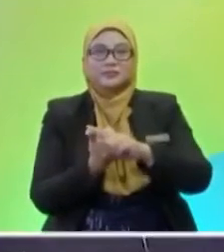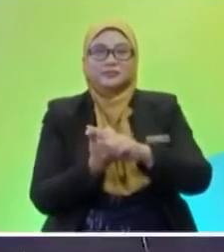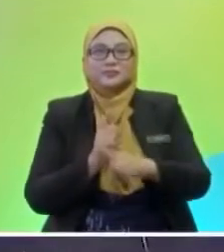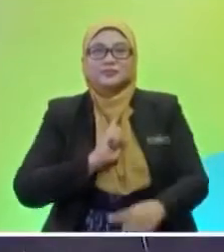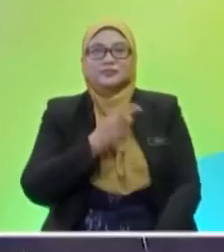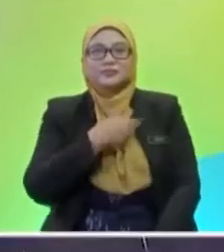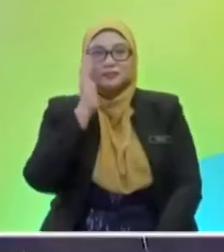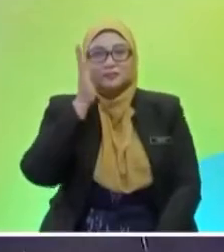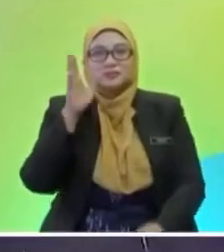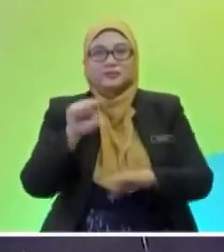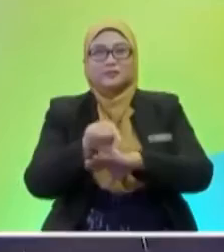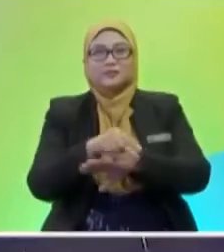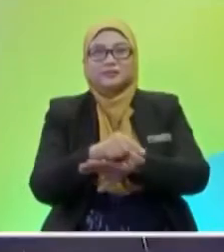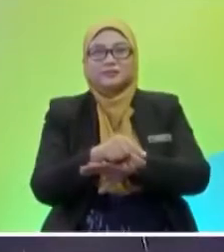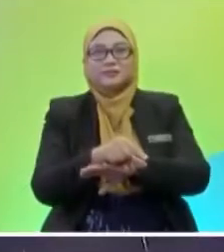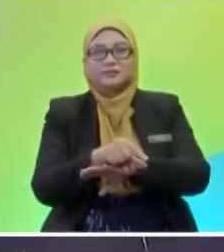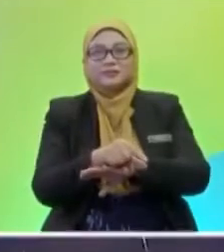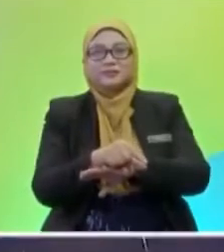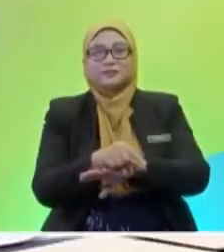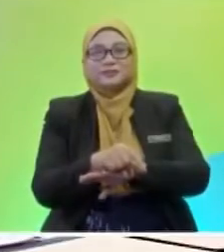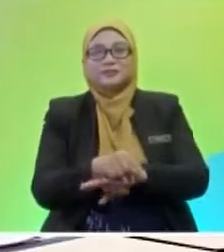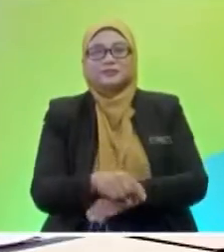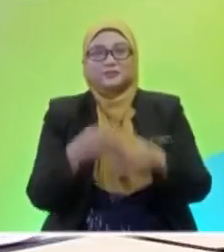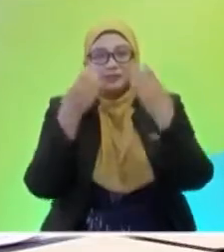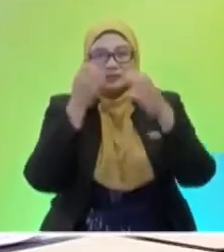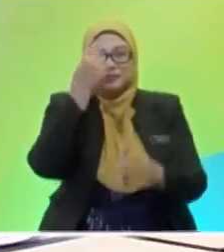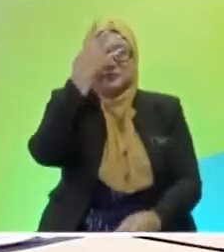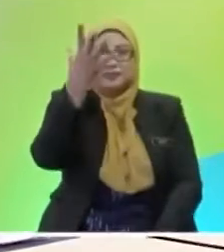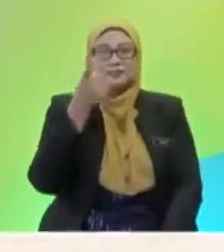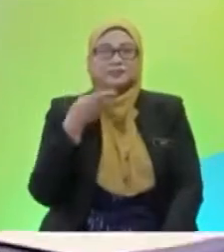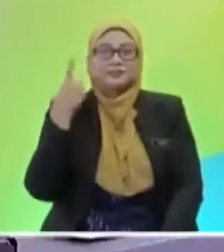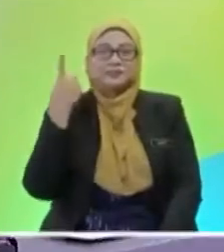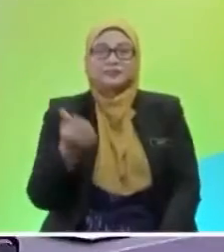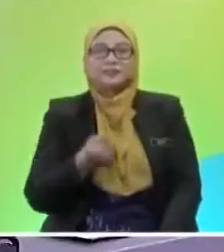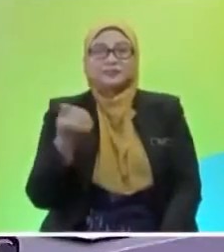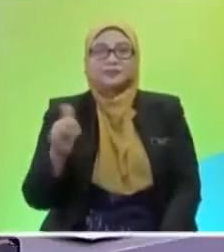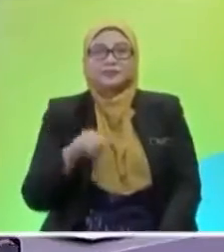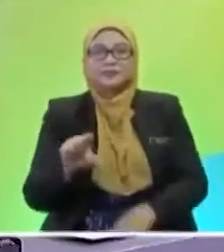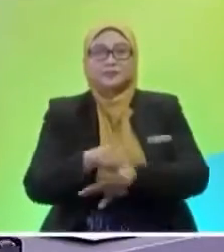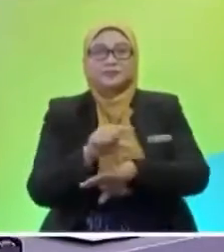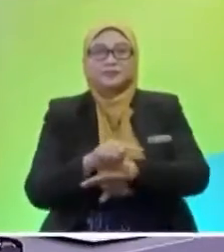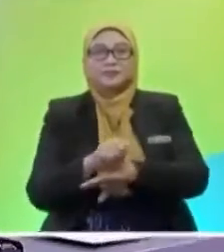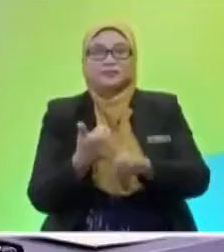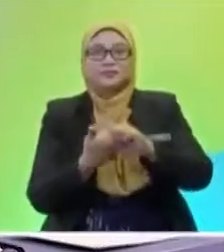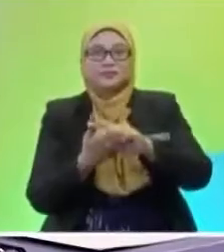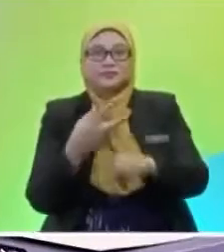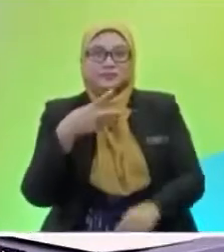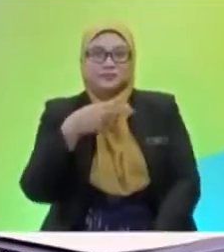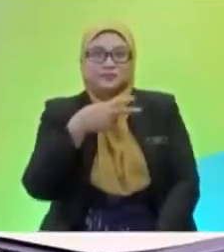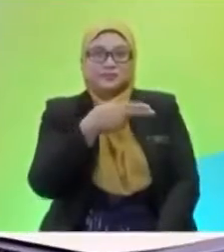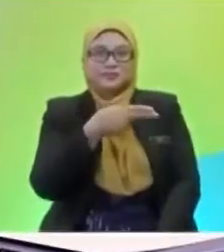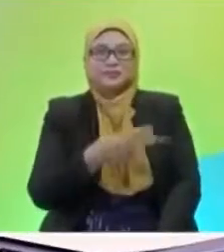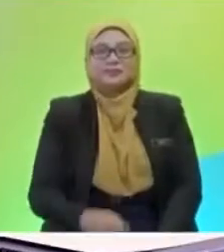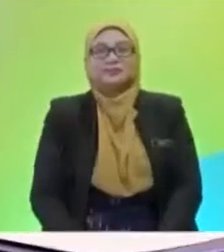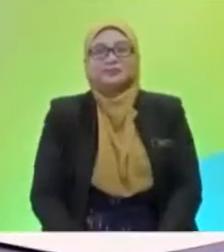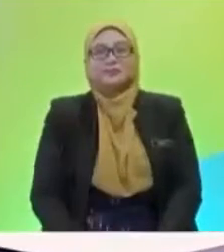akan menggunakan cikgu terangkan dulu inilah alatan yang kita akan gunakan. Yang pertama ialah seperti gunting. Syafiqah tahu gunting macam